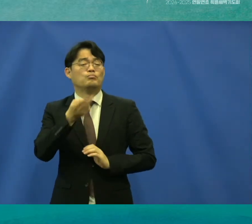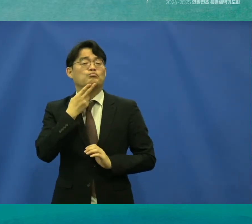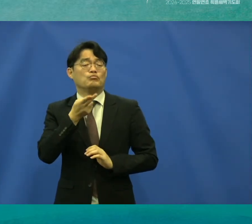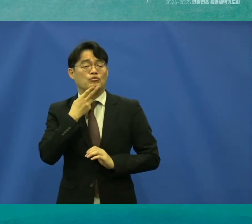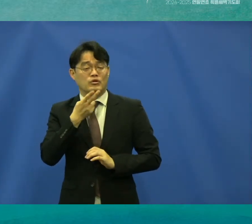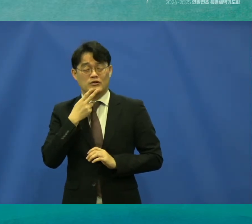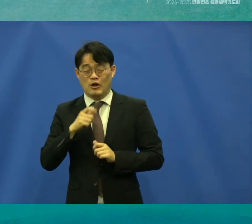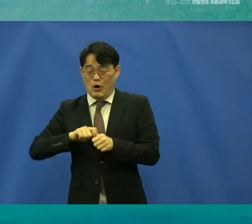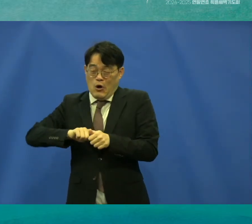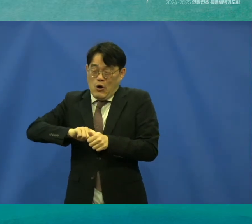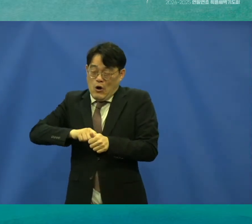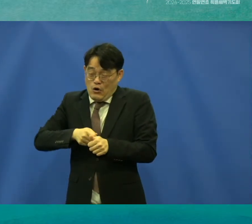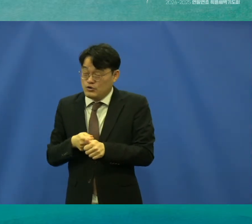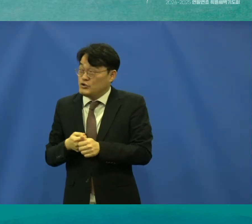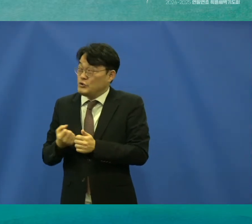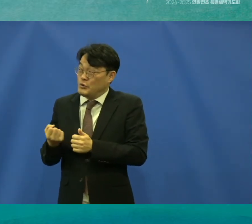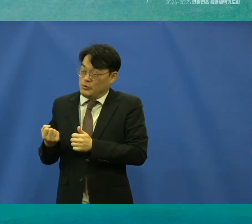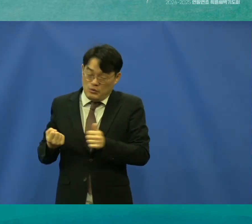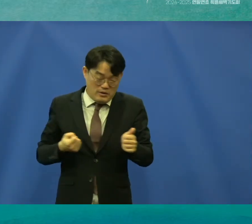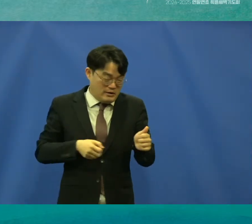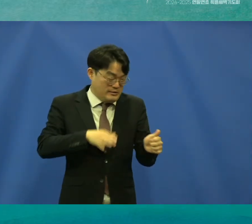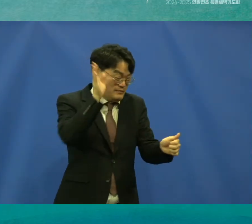큰 물고기, 뭐